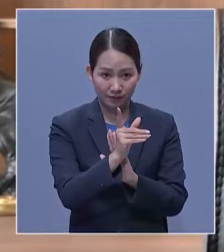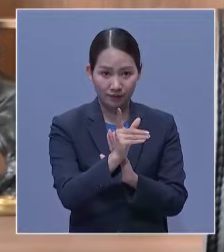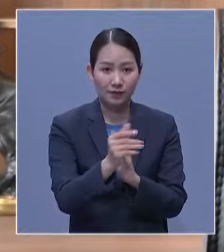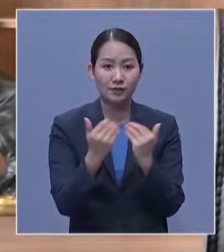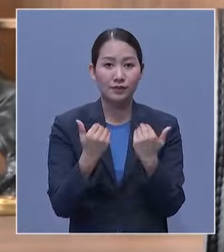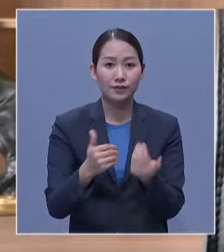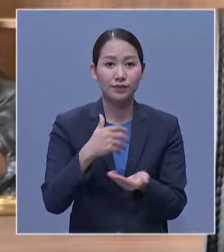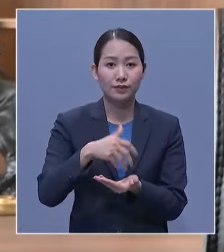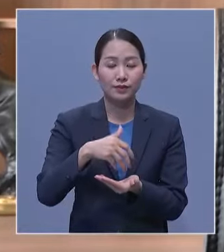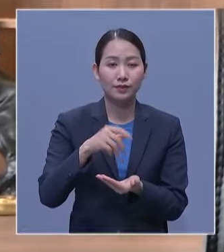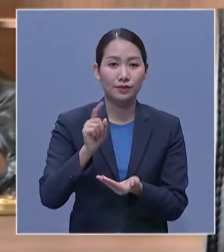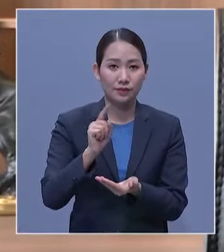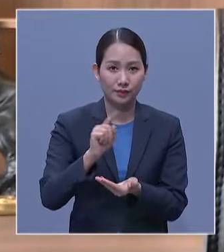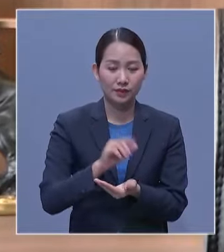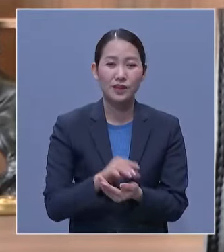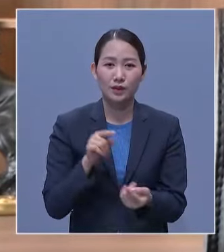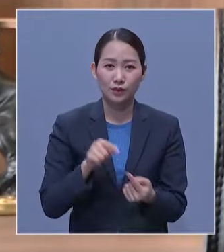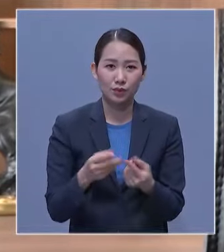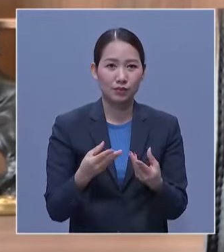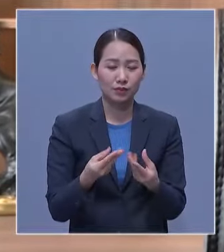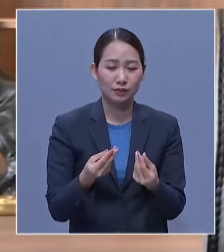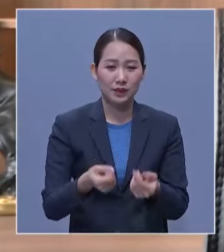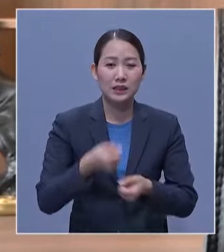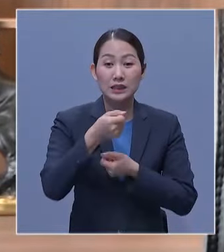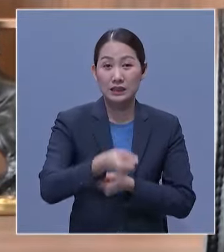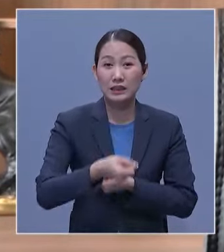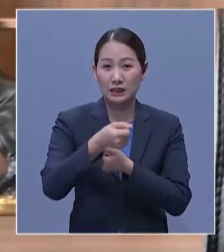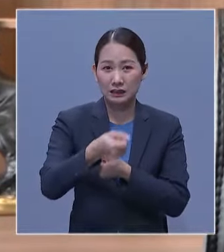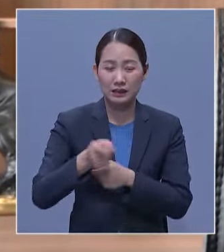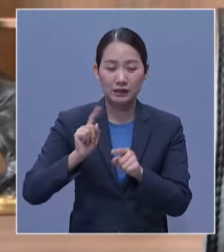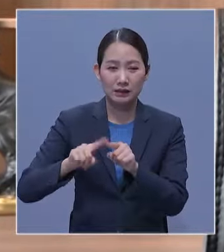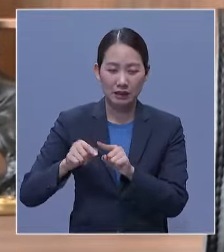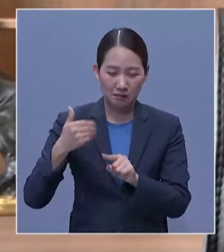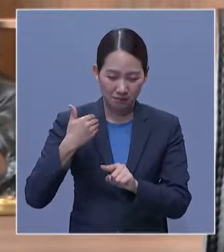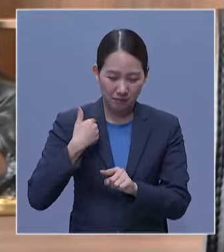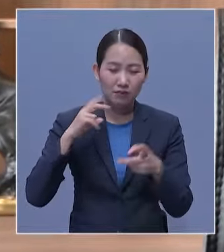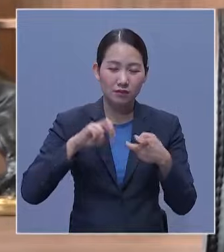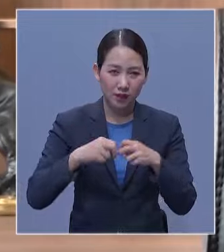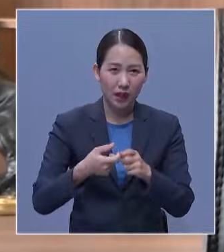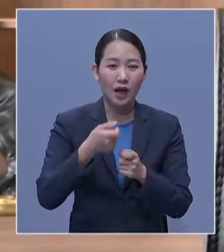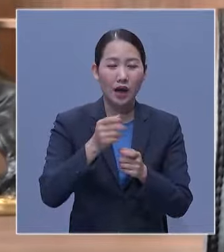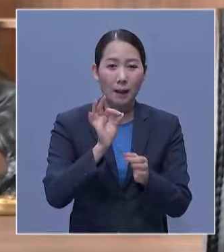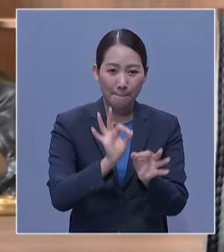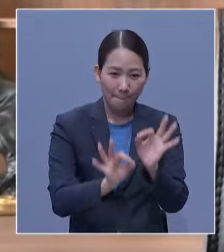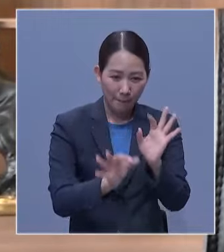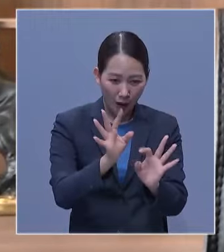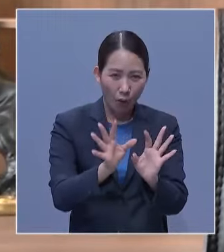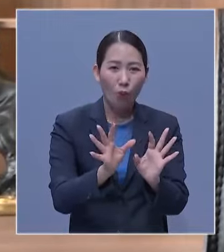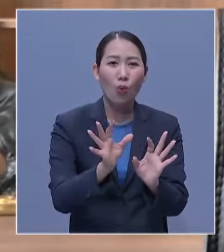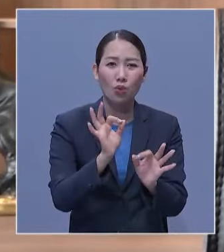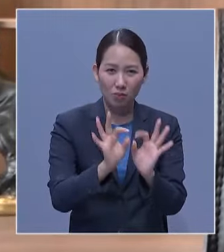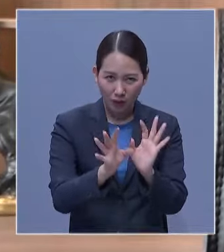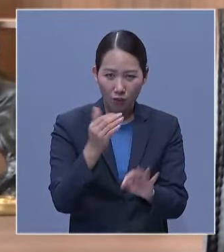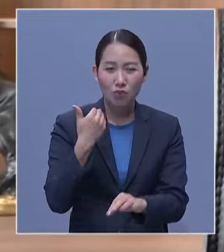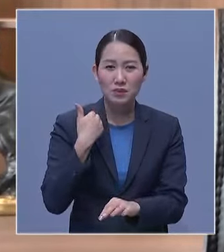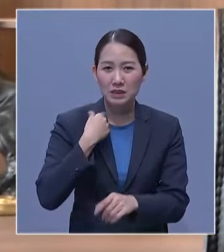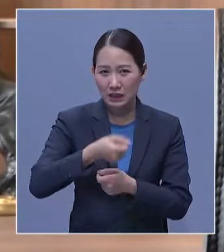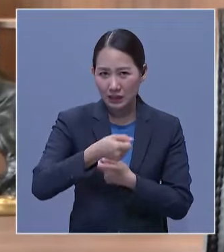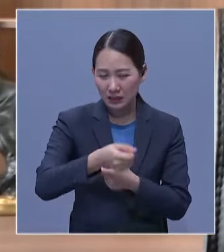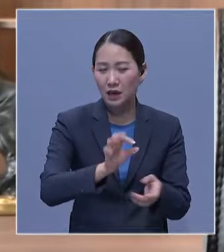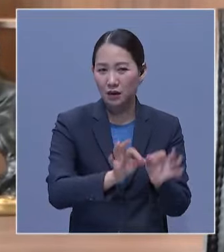เรื่องของการเผาพื้นที่เกษตรมีมากเหลือเกินทั้งการเผาพืชผลการเกษตรแล้วก็การลักรอบเผาป่าทำให้ PM